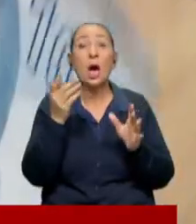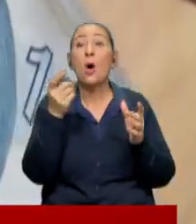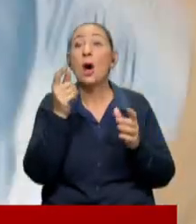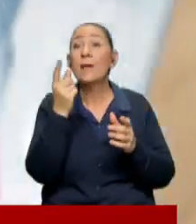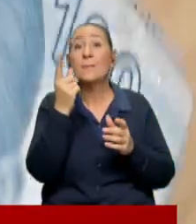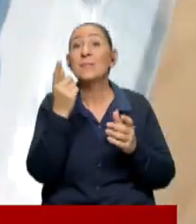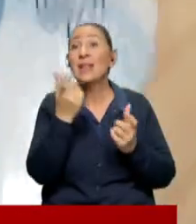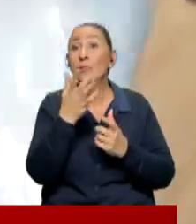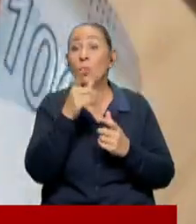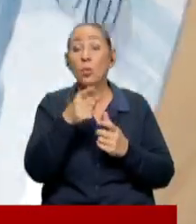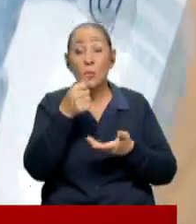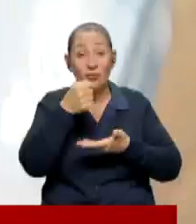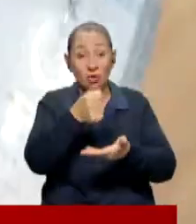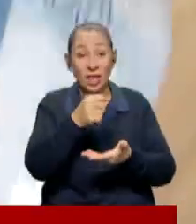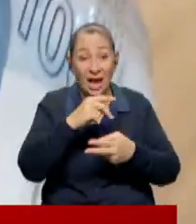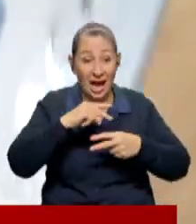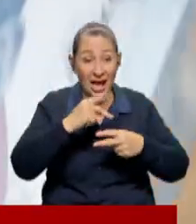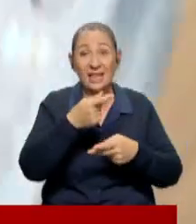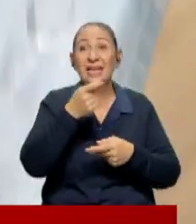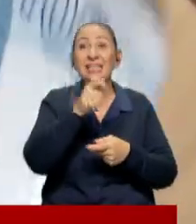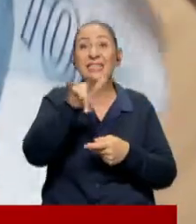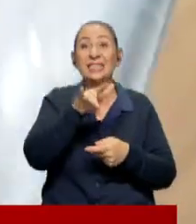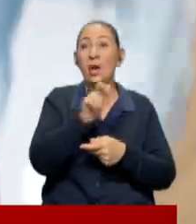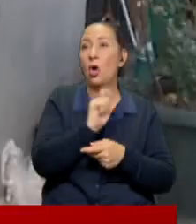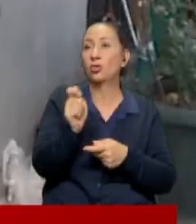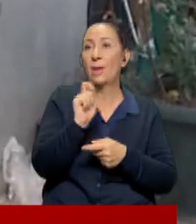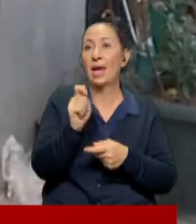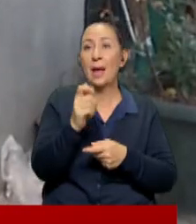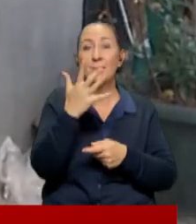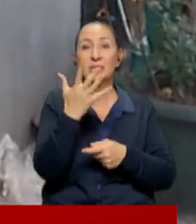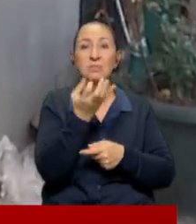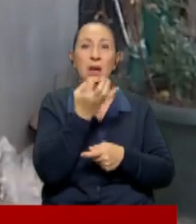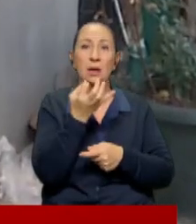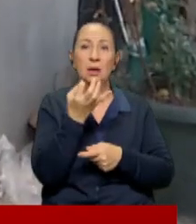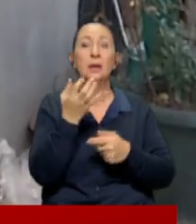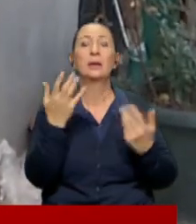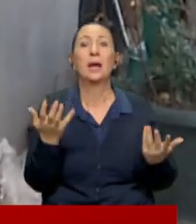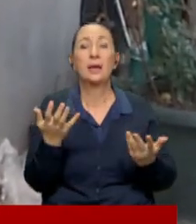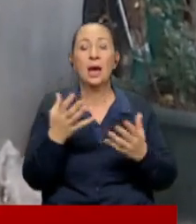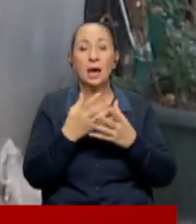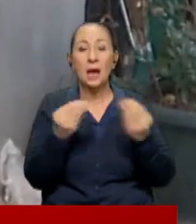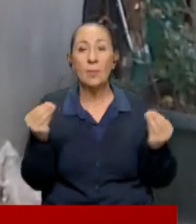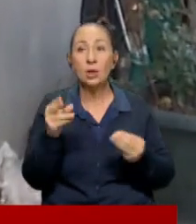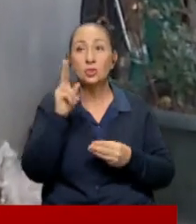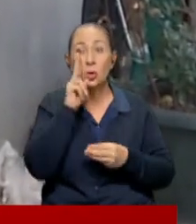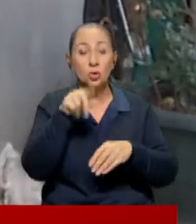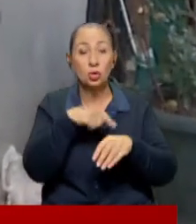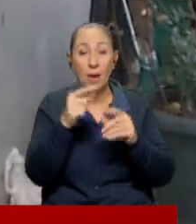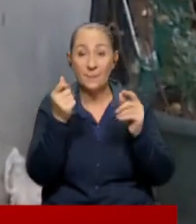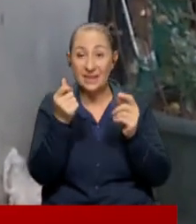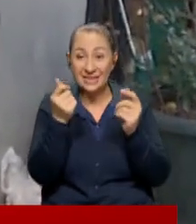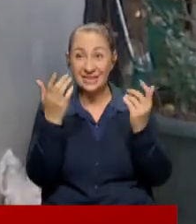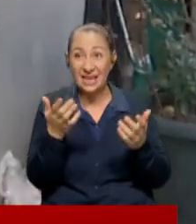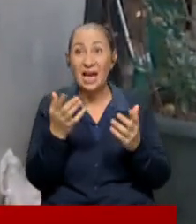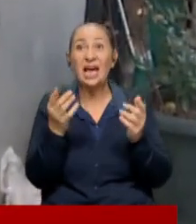bilinen tek şey bu fondan aktarılan işsizlere yapılan ödeme 5 milyar lira. Yani kaybolan son dönem parasının